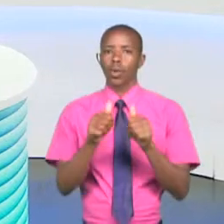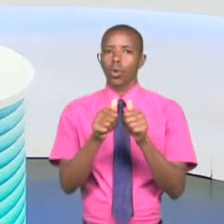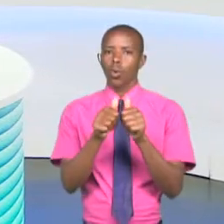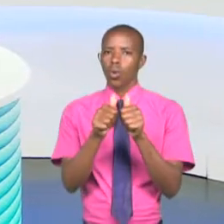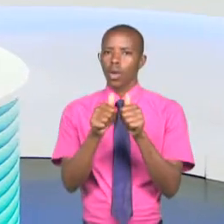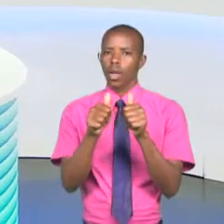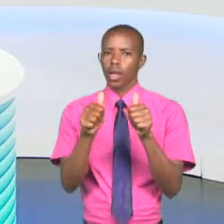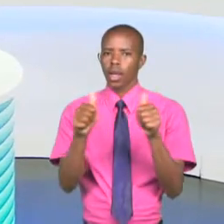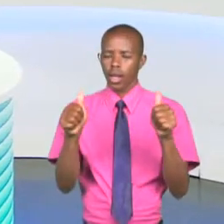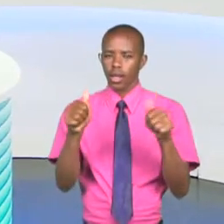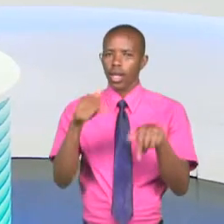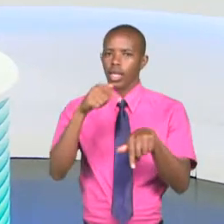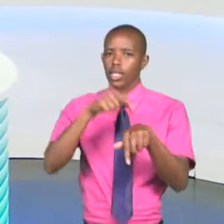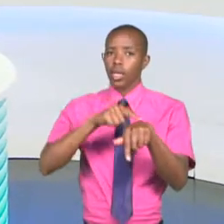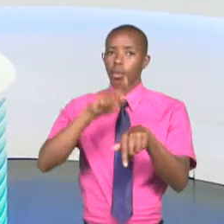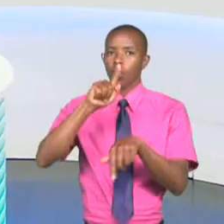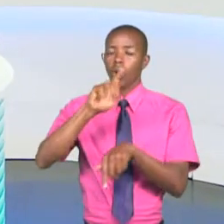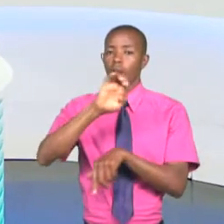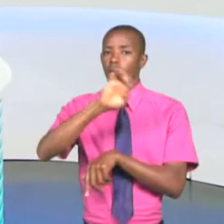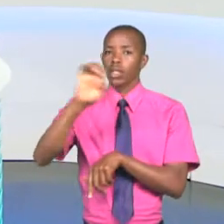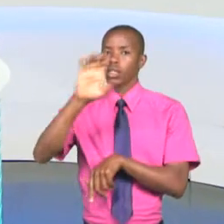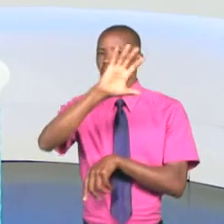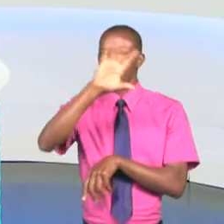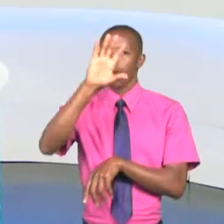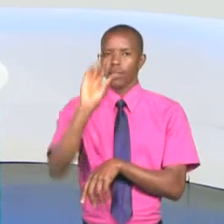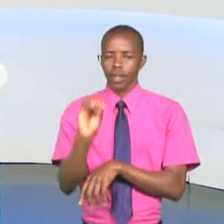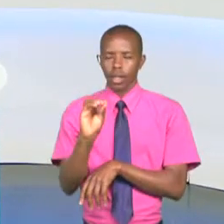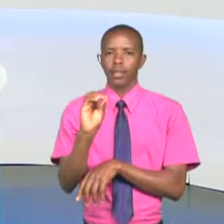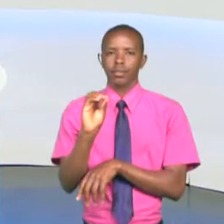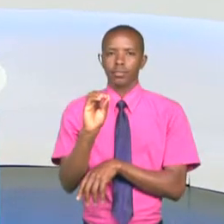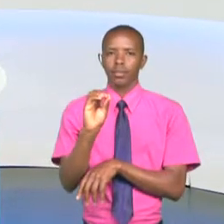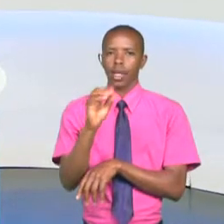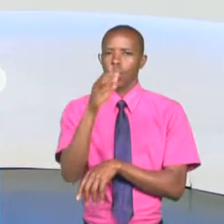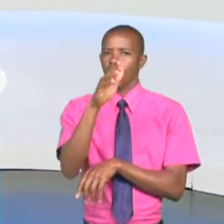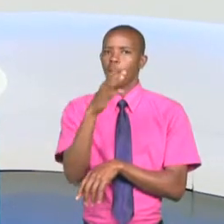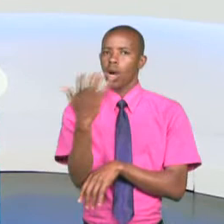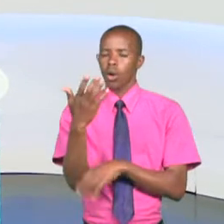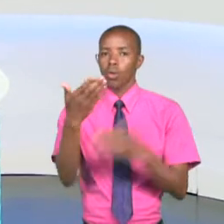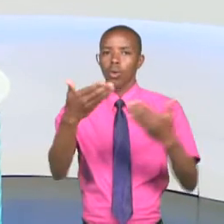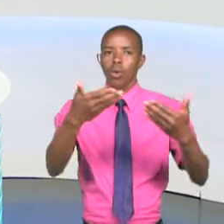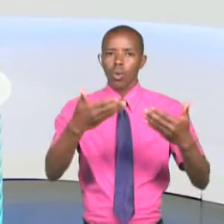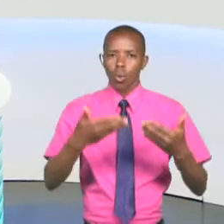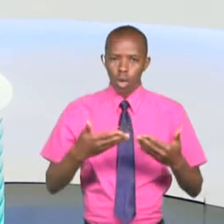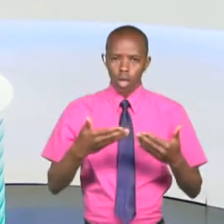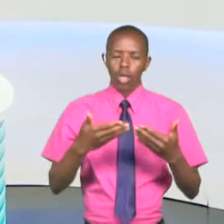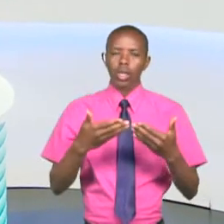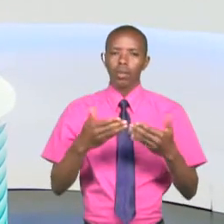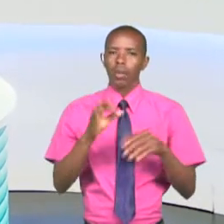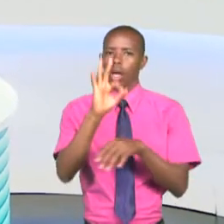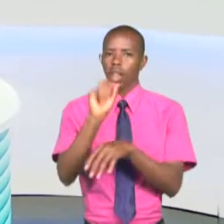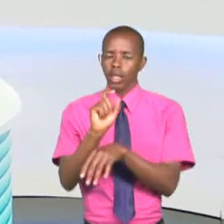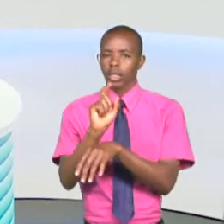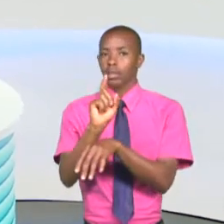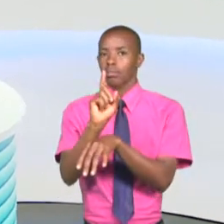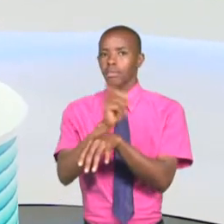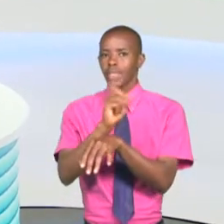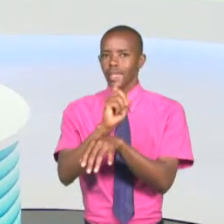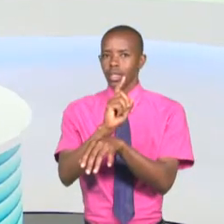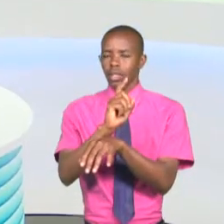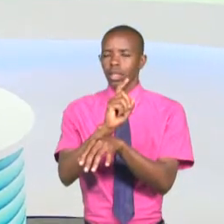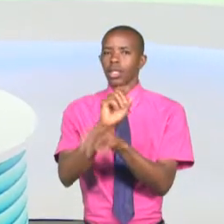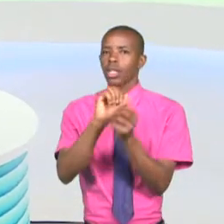kabisa mtazamaji, ni saa 7 kamili saa za Afrika ya Mashariki. Uhali gani na karibu sana kwenye dakika 30 za